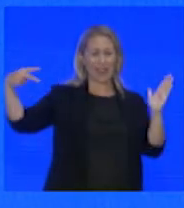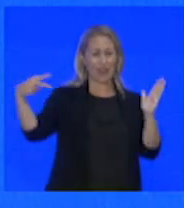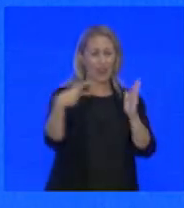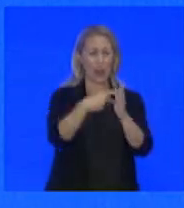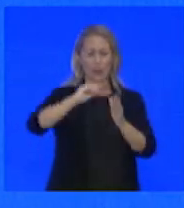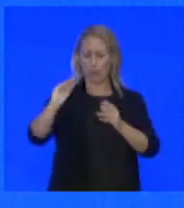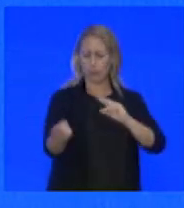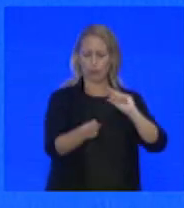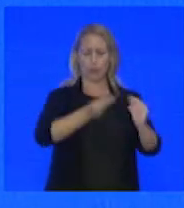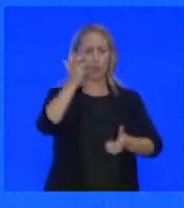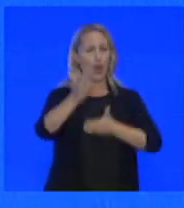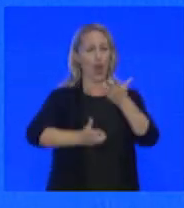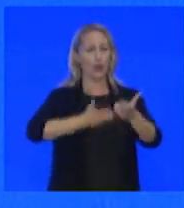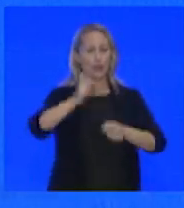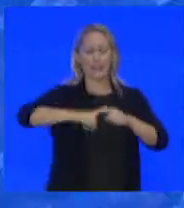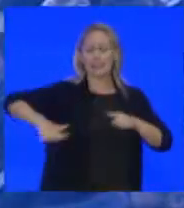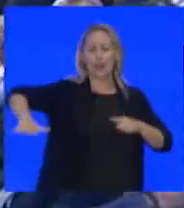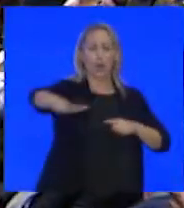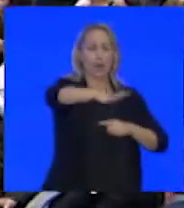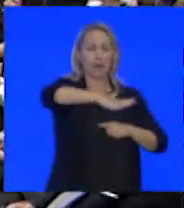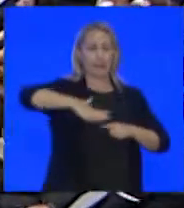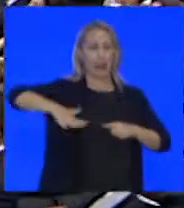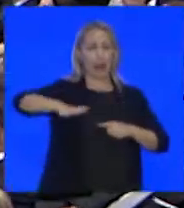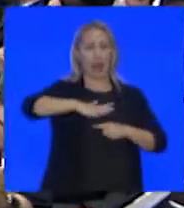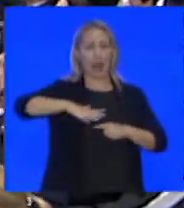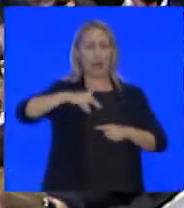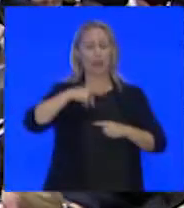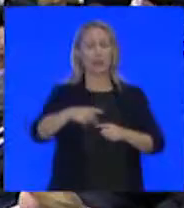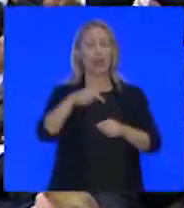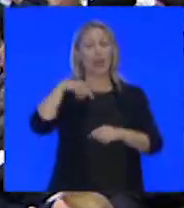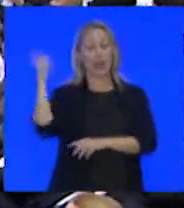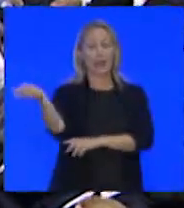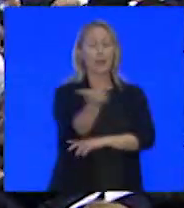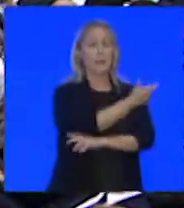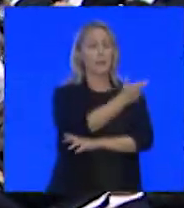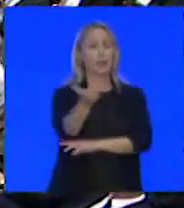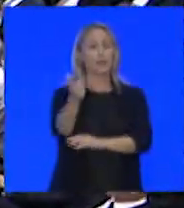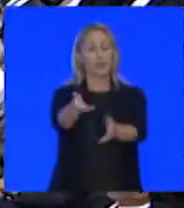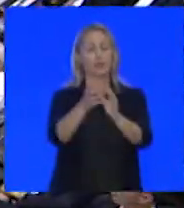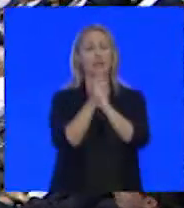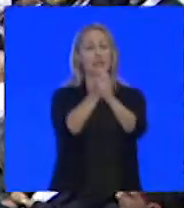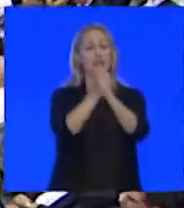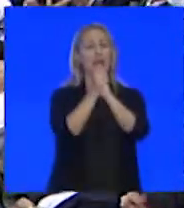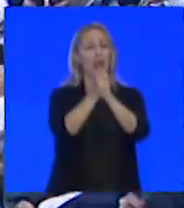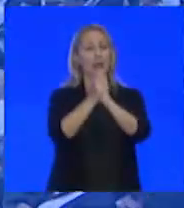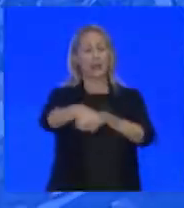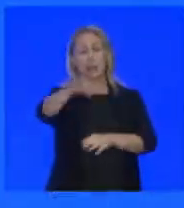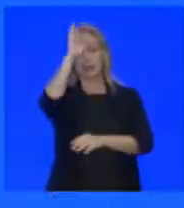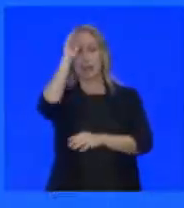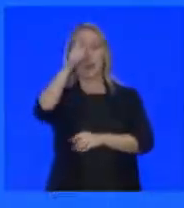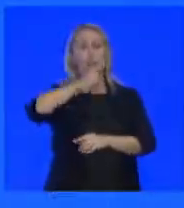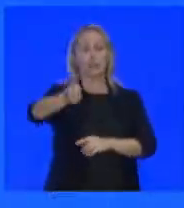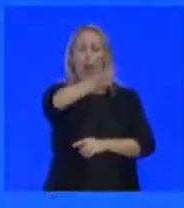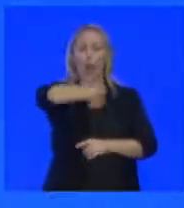2.368 φωτιές σε κάθε γωνιά της χώρας. Θερμά συγχαρητήρια στην πυροσβεστική, στην πολιτική προστασία, στο προσωπικό των